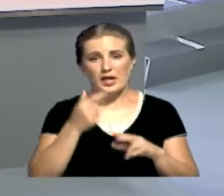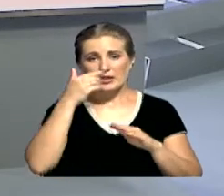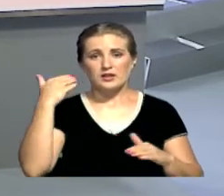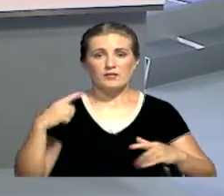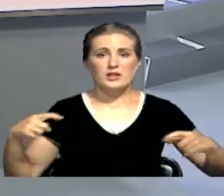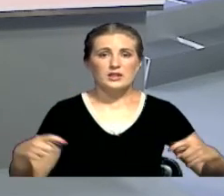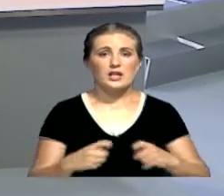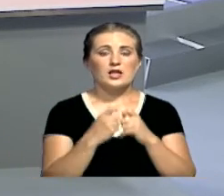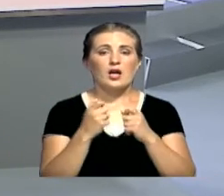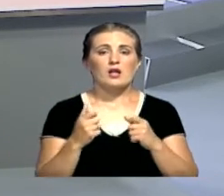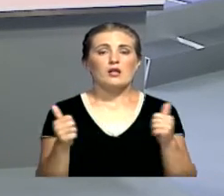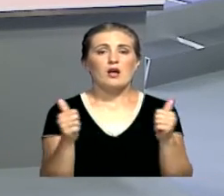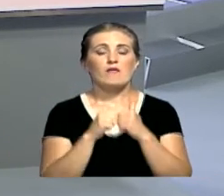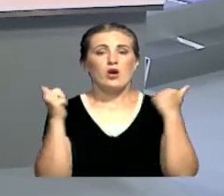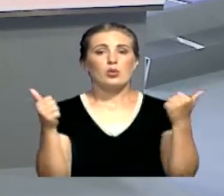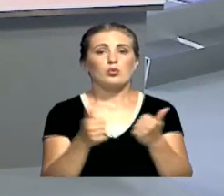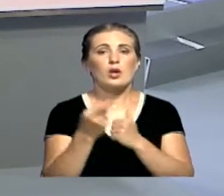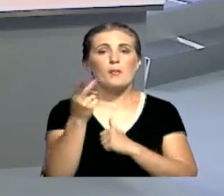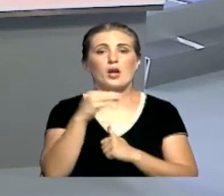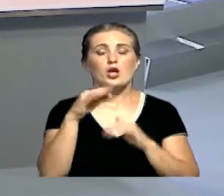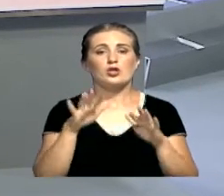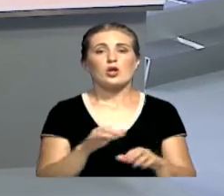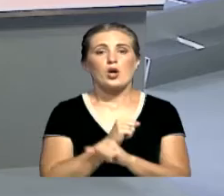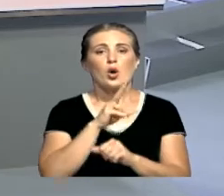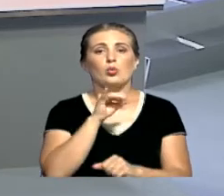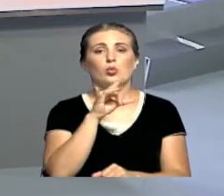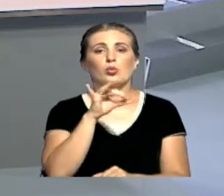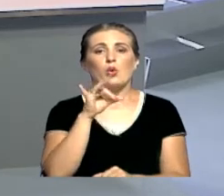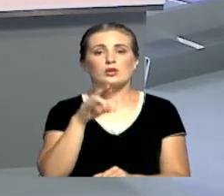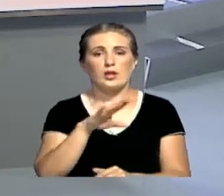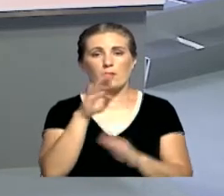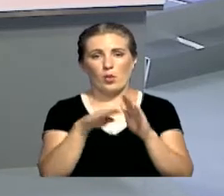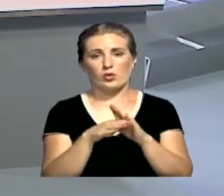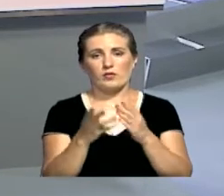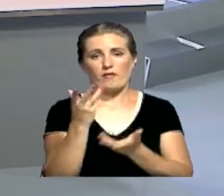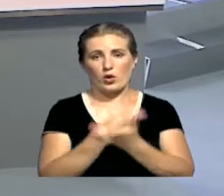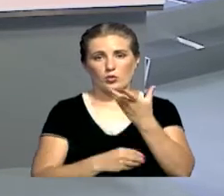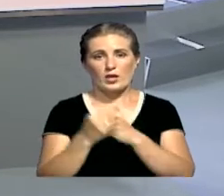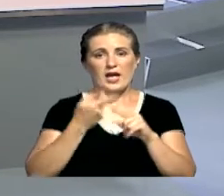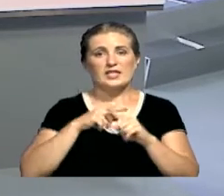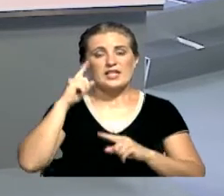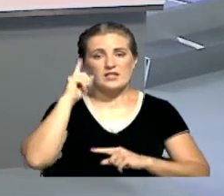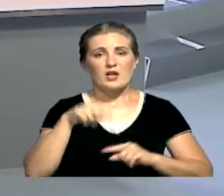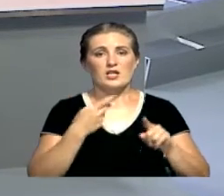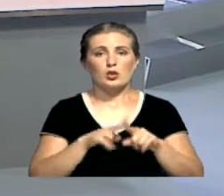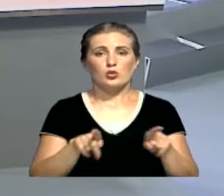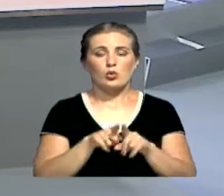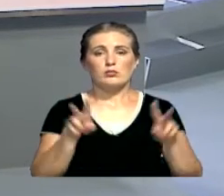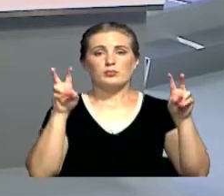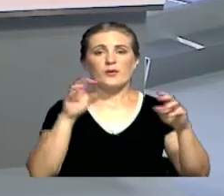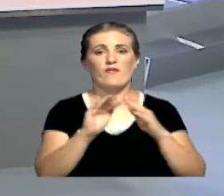вокруг пляже в курортном вот феодосии это как бы в известной степени тоже определенный вызов